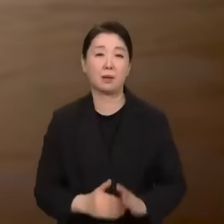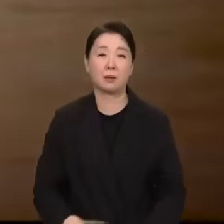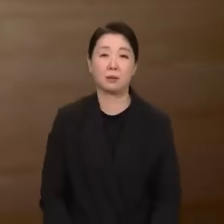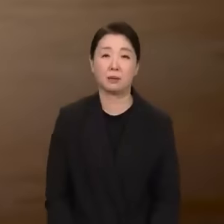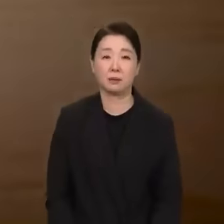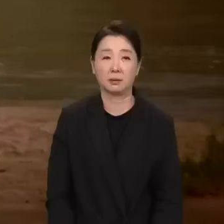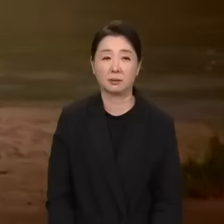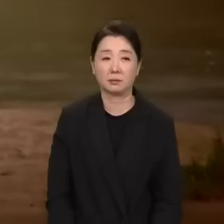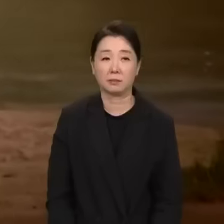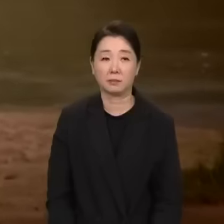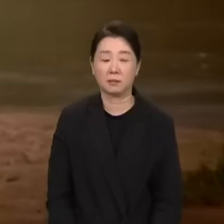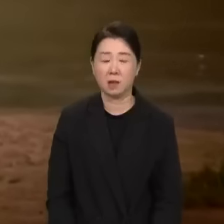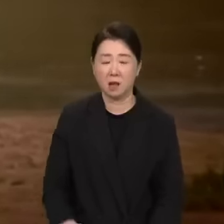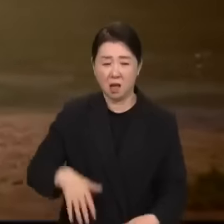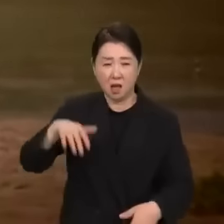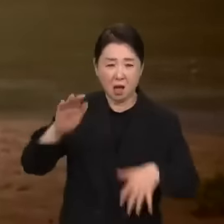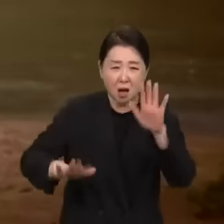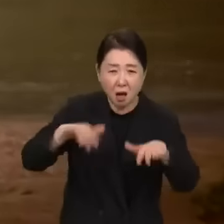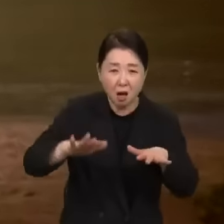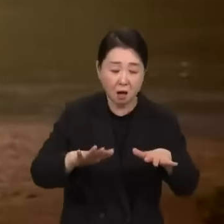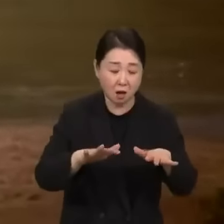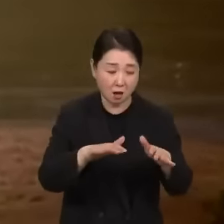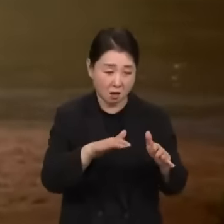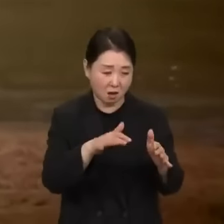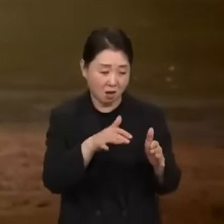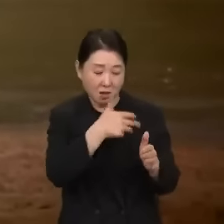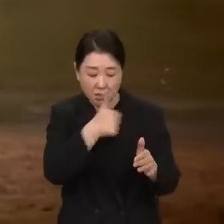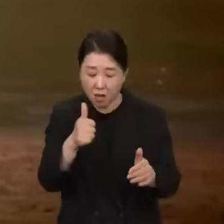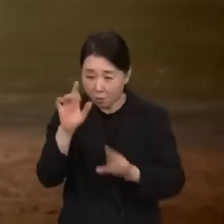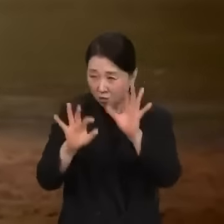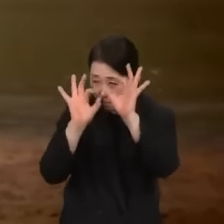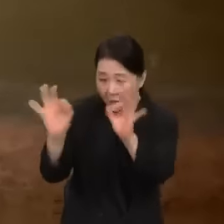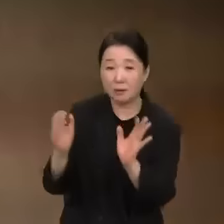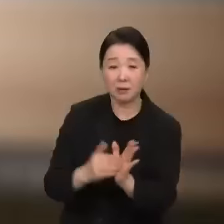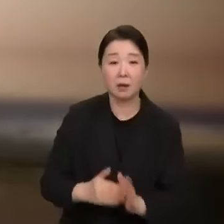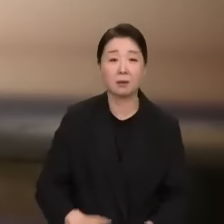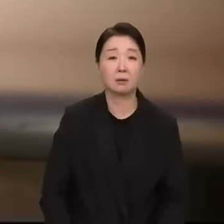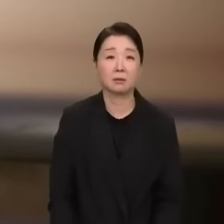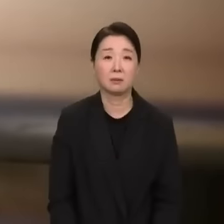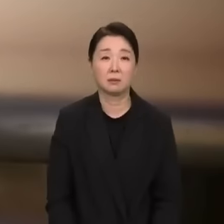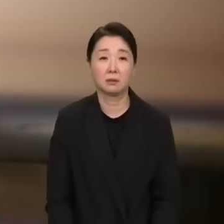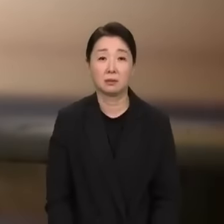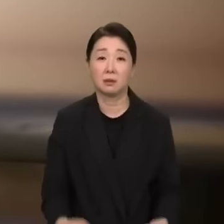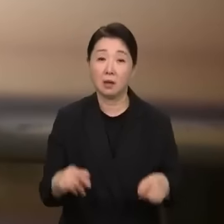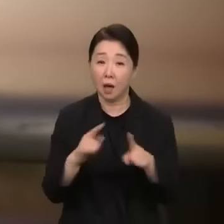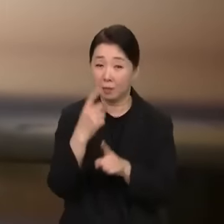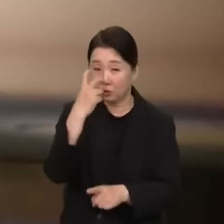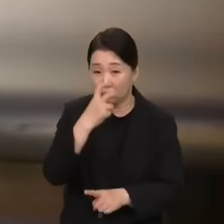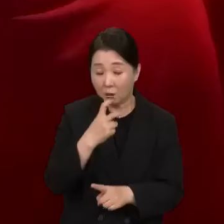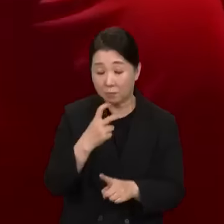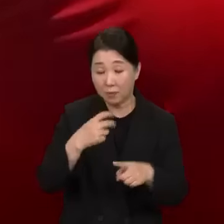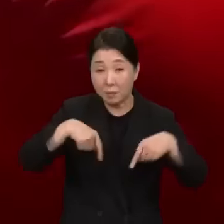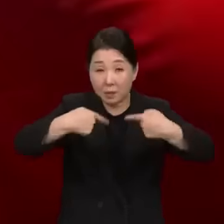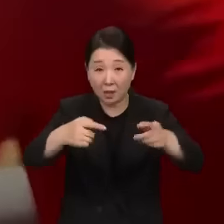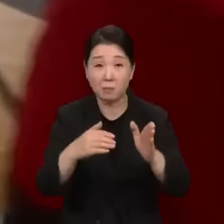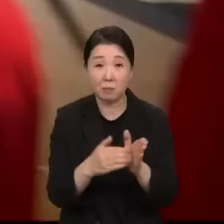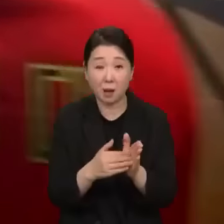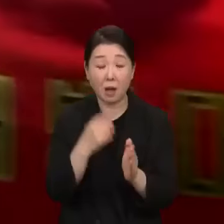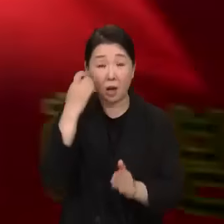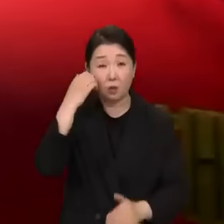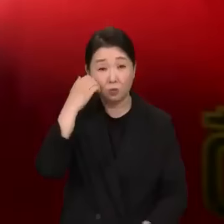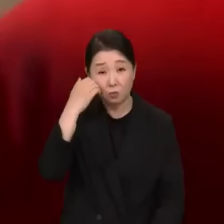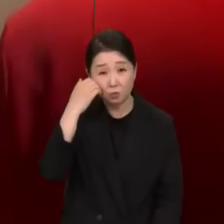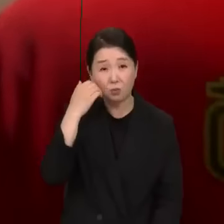진술했습니다. 허우적거리던 최상병의 모습을 보았다고도 진술했습니다. 함께 수색 작업에 투입됐던 비상병의